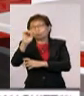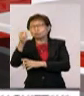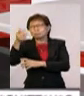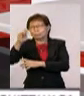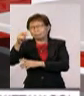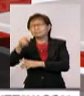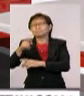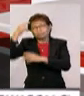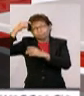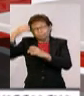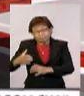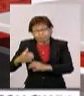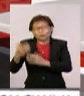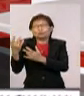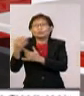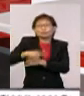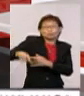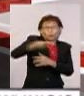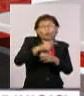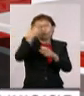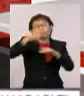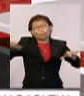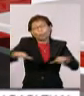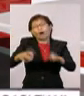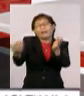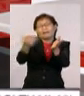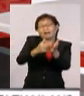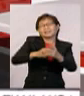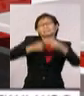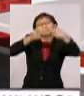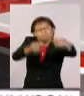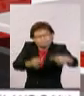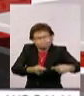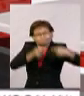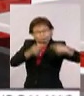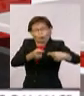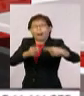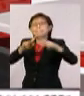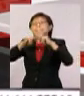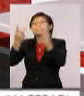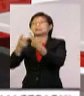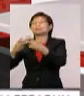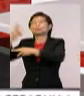sememangnya dinanti-nantikan dalam menyempurnakan lagi perjuangan Parti Warisan.